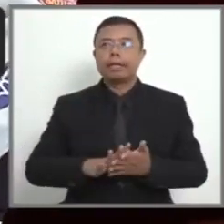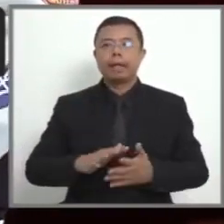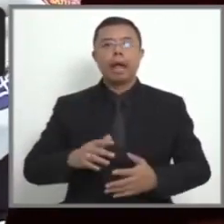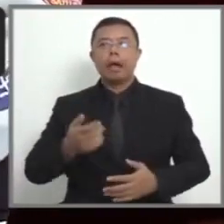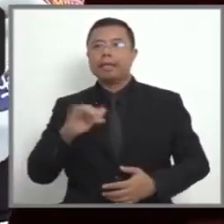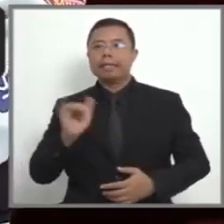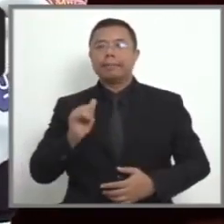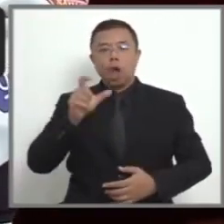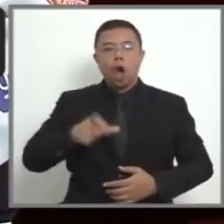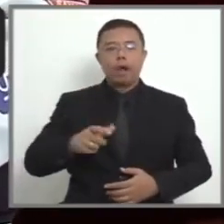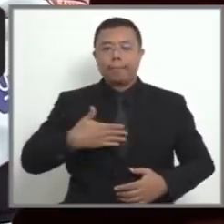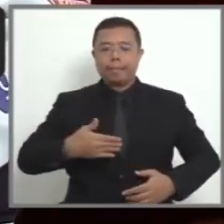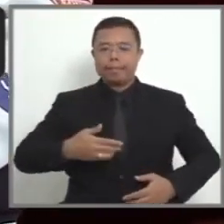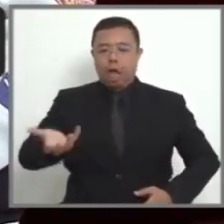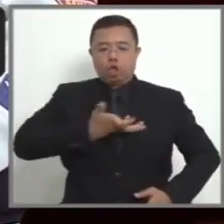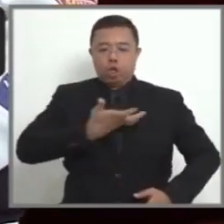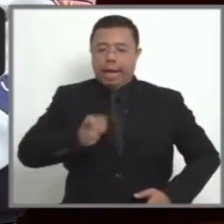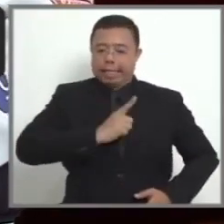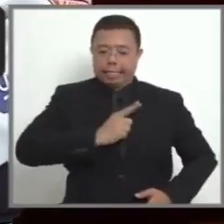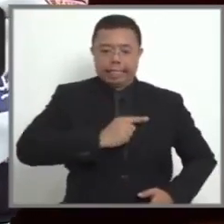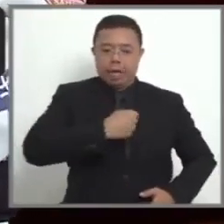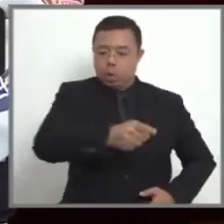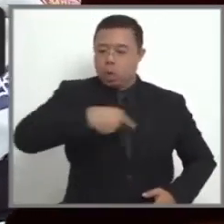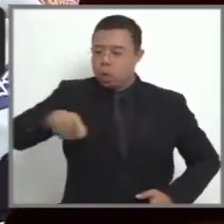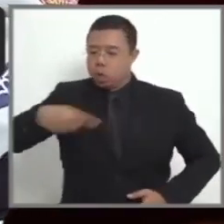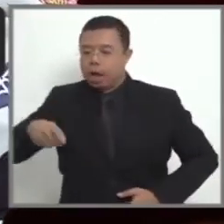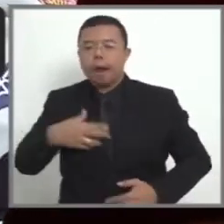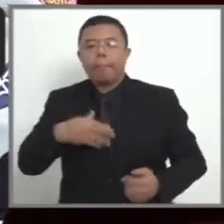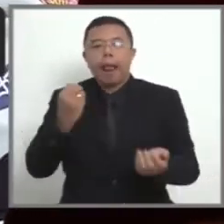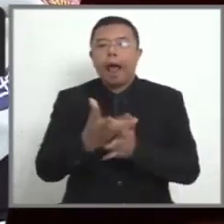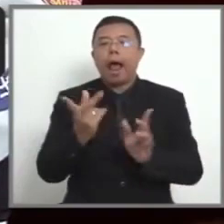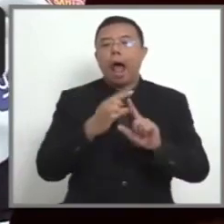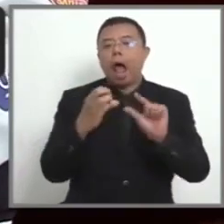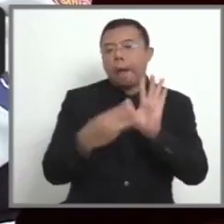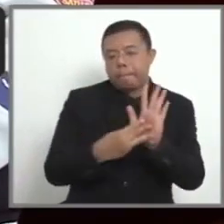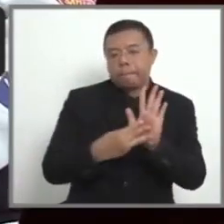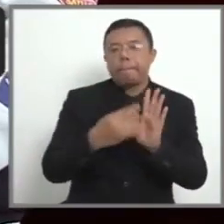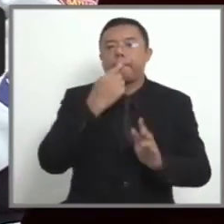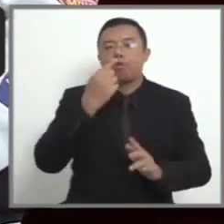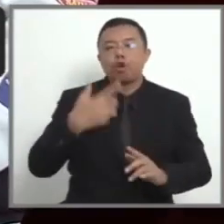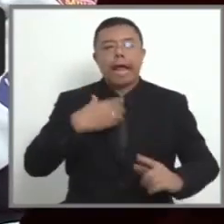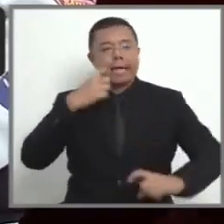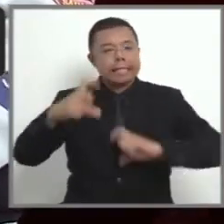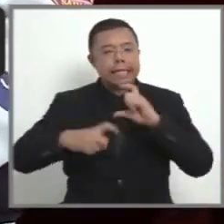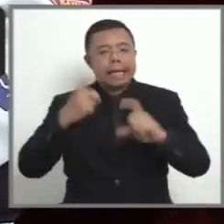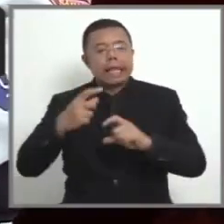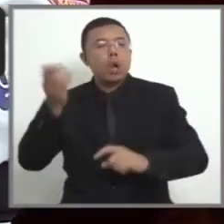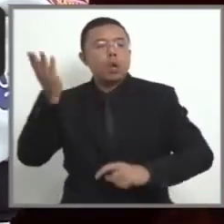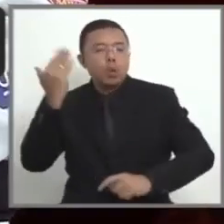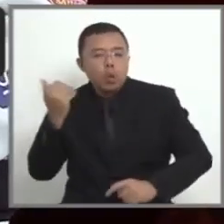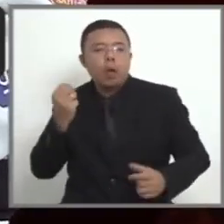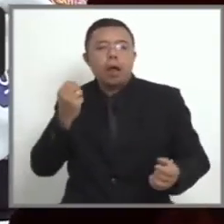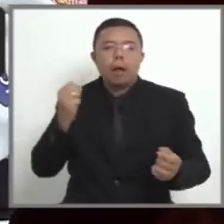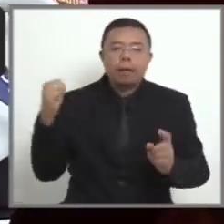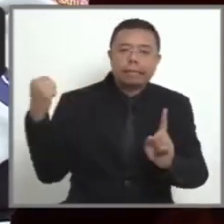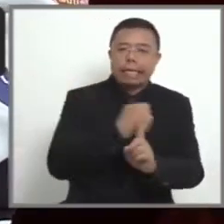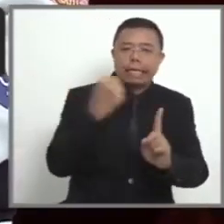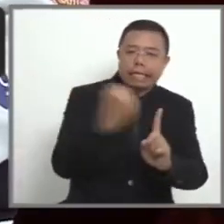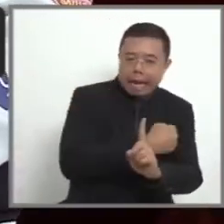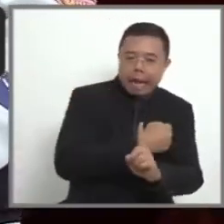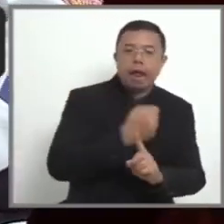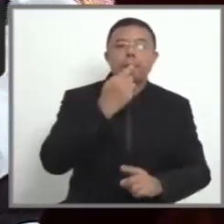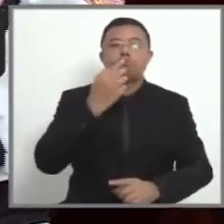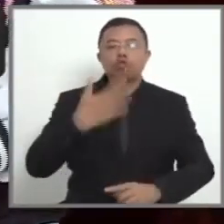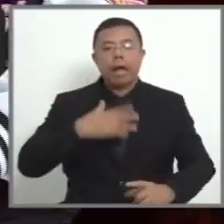otoriter dan yang punya rekam jejak pelanggar HAM yang punya rekam jejak untuk melakukan kekerasan yang